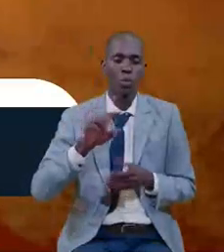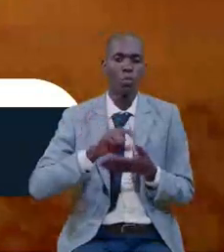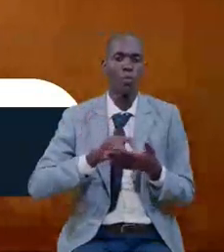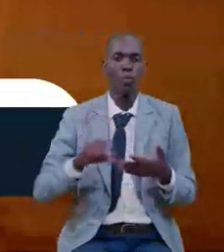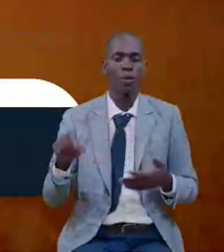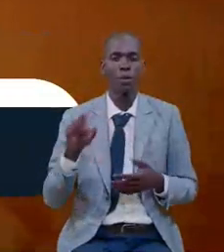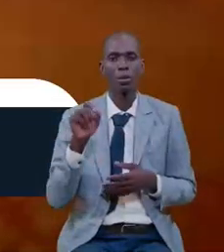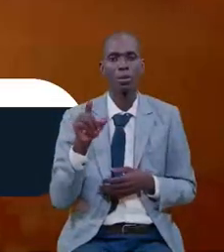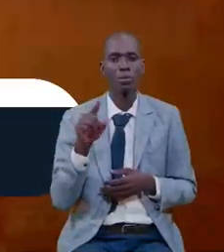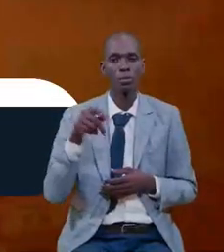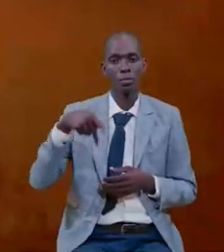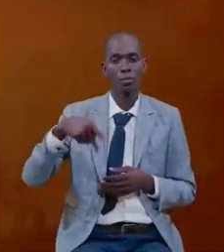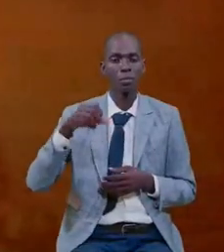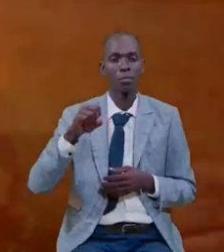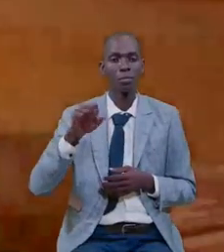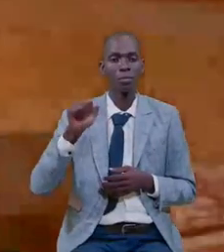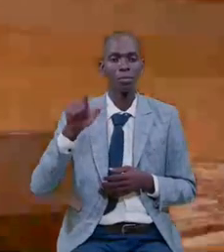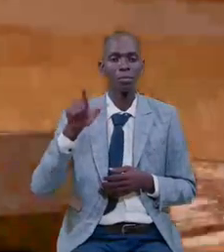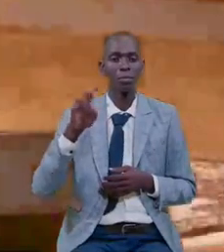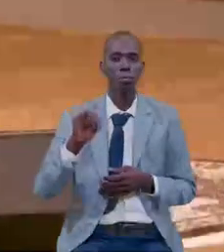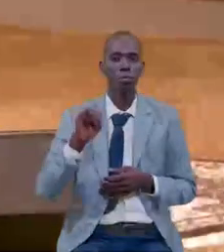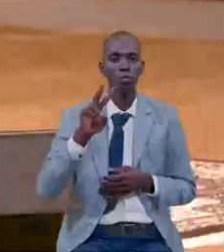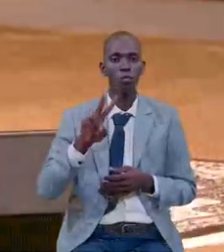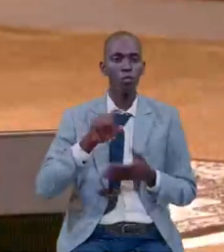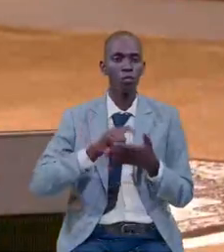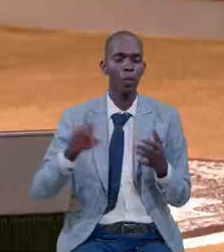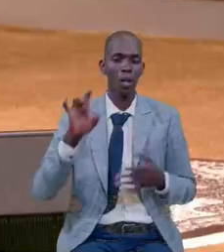Dans le psaume 2.